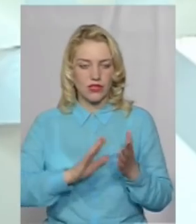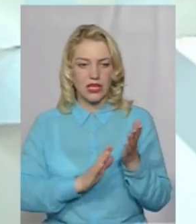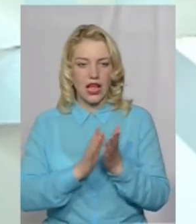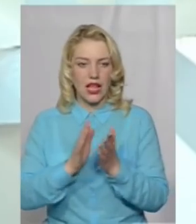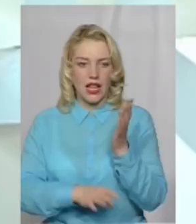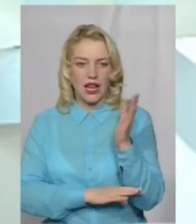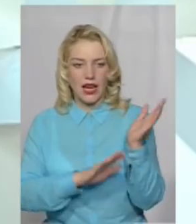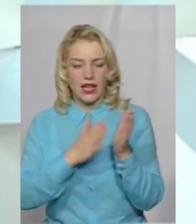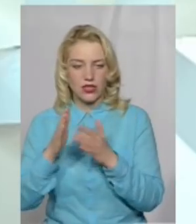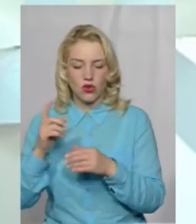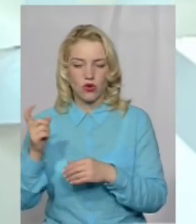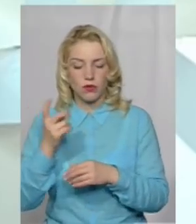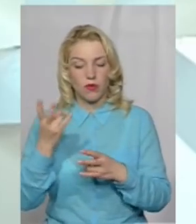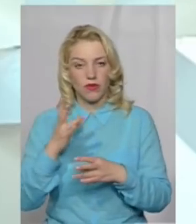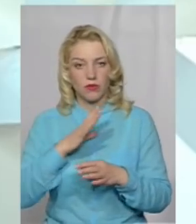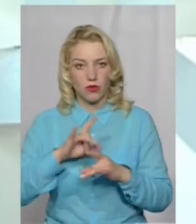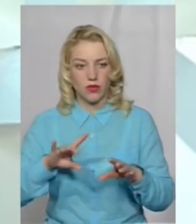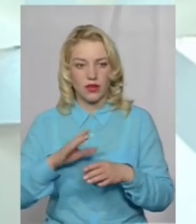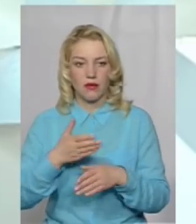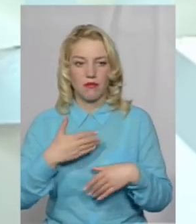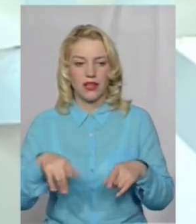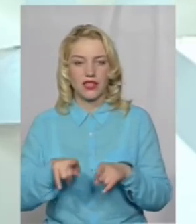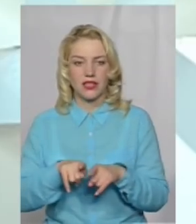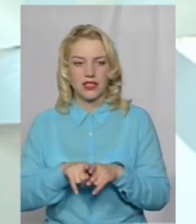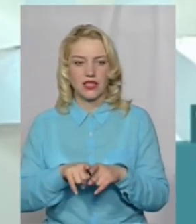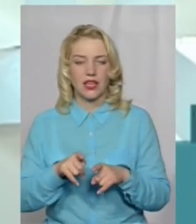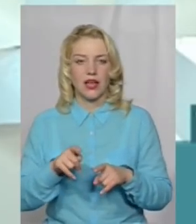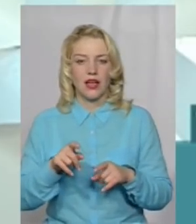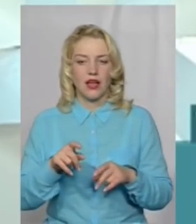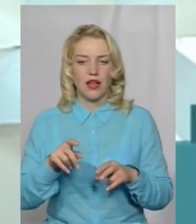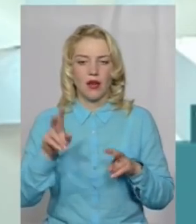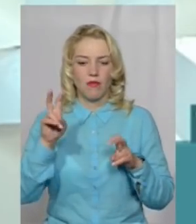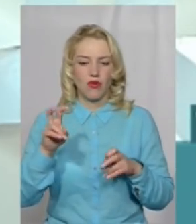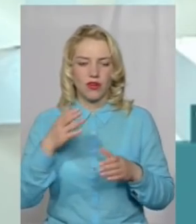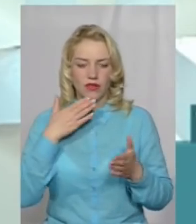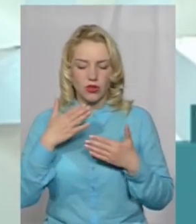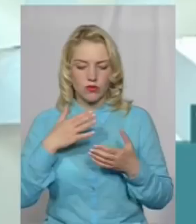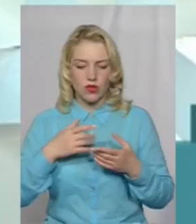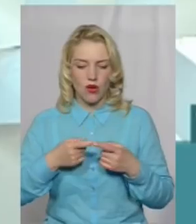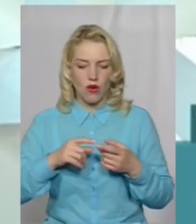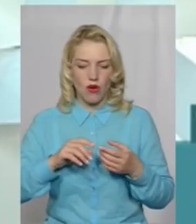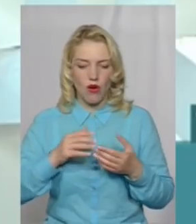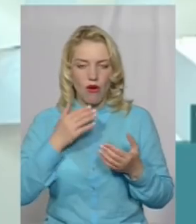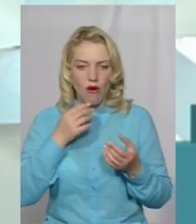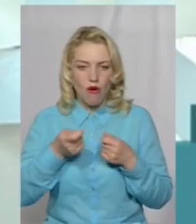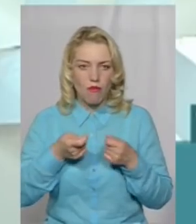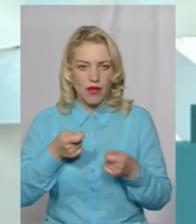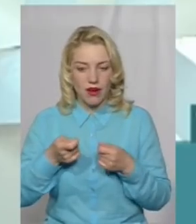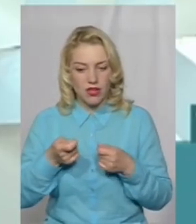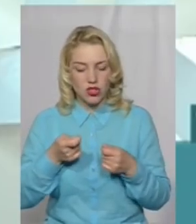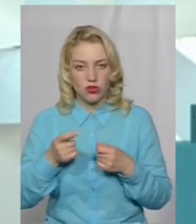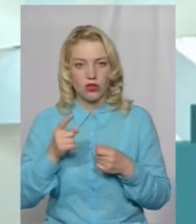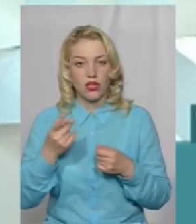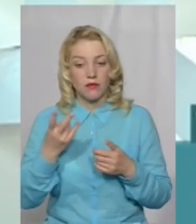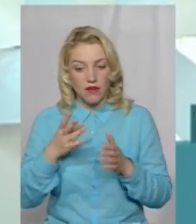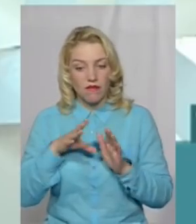мав би уточнити, що ми до так званих порід інтродуцентів відносимося дуже і дуже обережно. Так? Але, звичайно, їх треба вводити